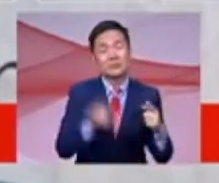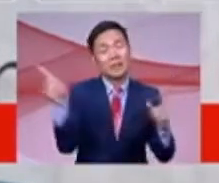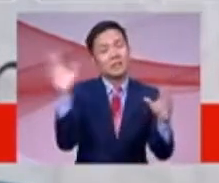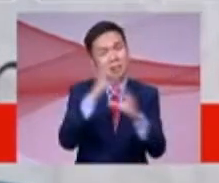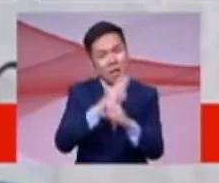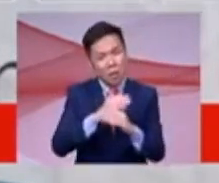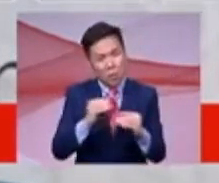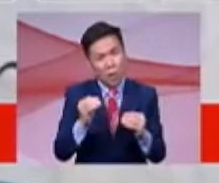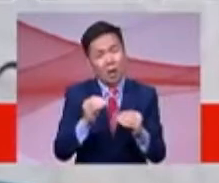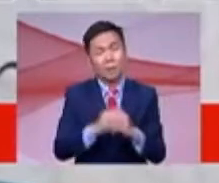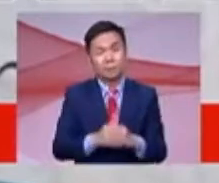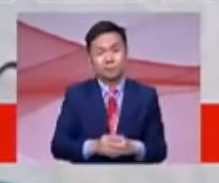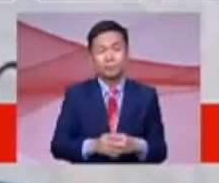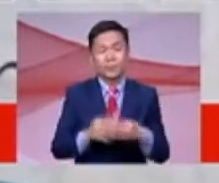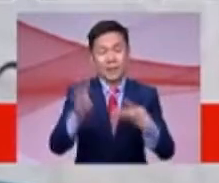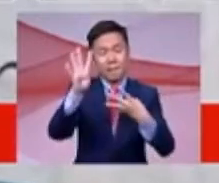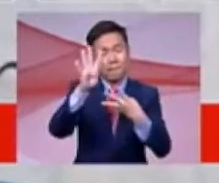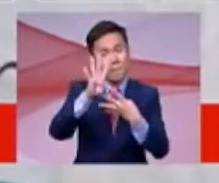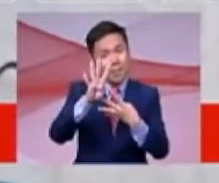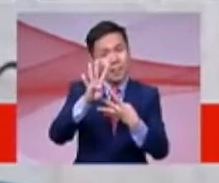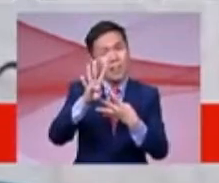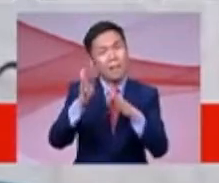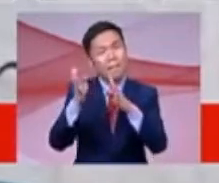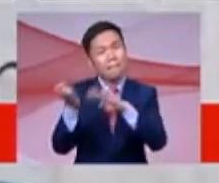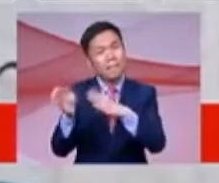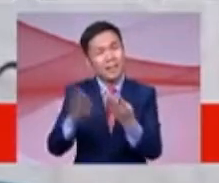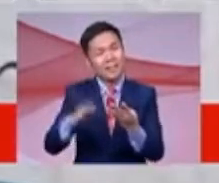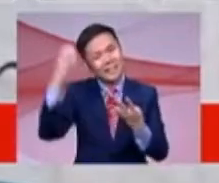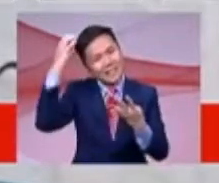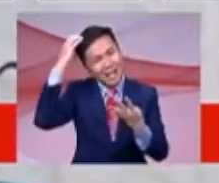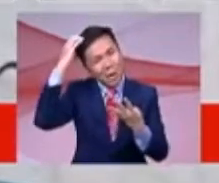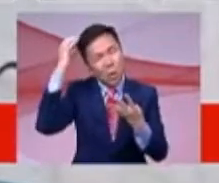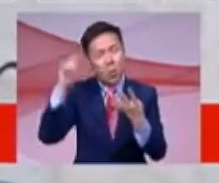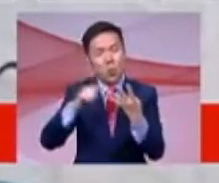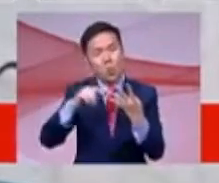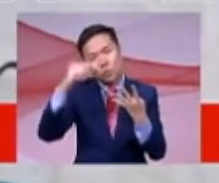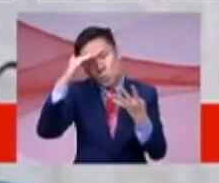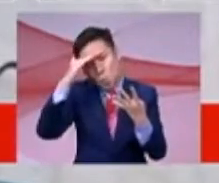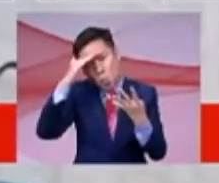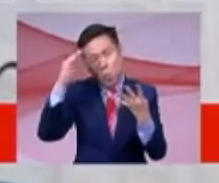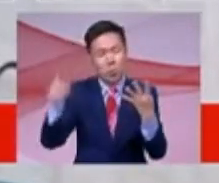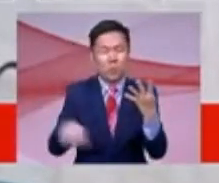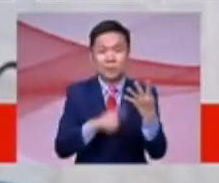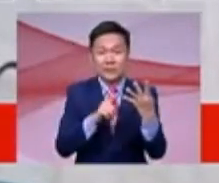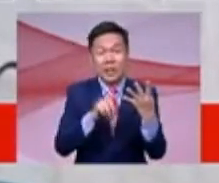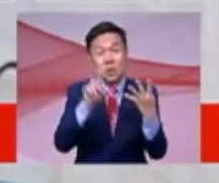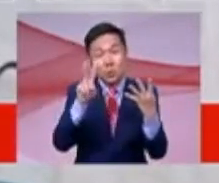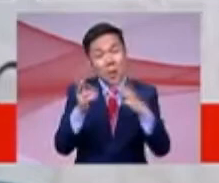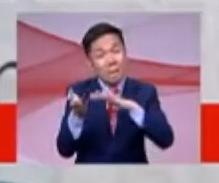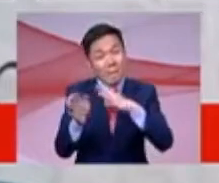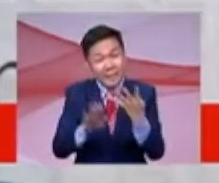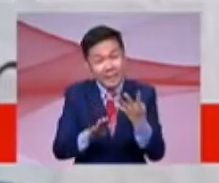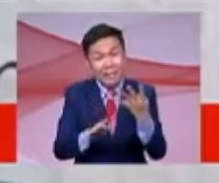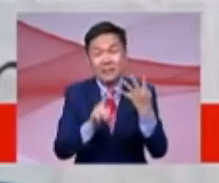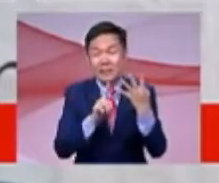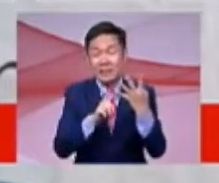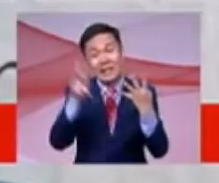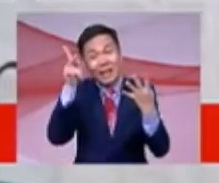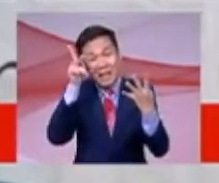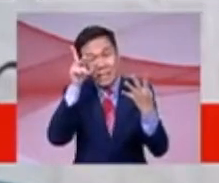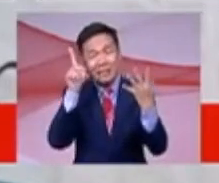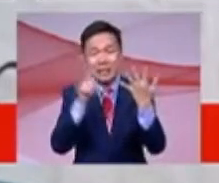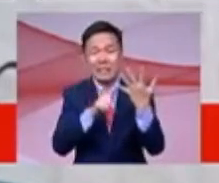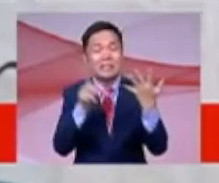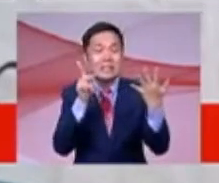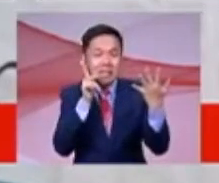Sarawak. Masing-masing 4 kes kematian di Selangor dan Johor, masing-masing 2 kes kematian di Kelantan